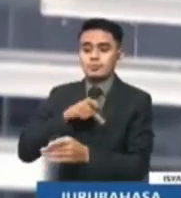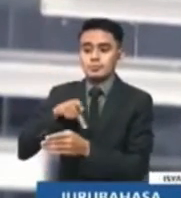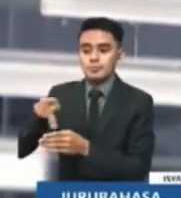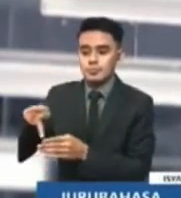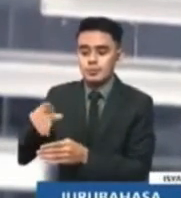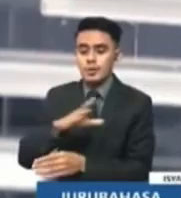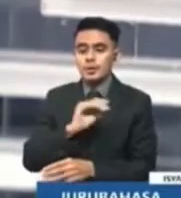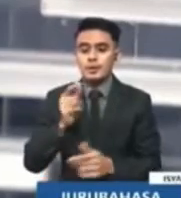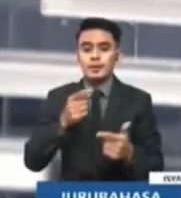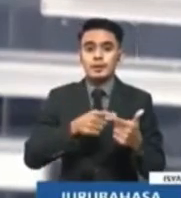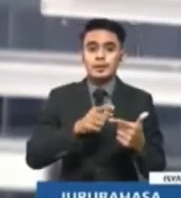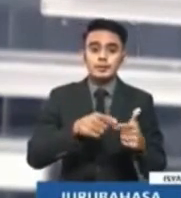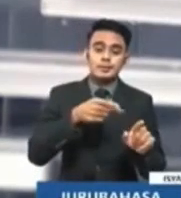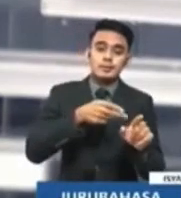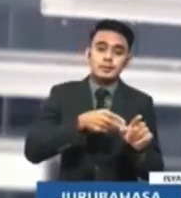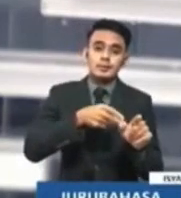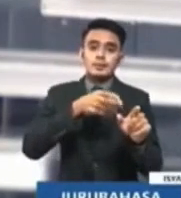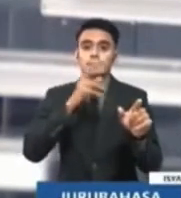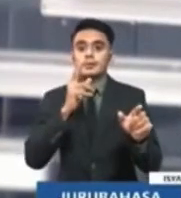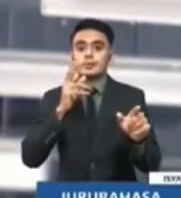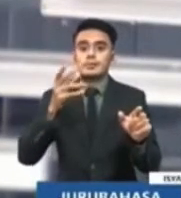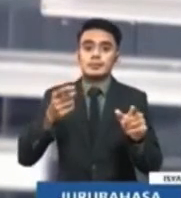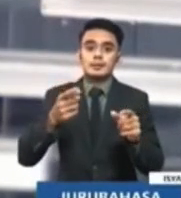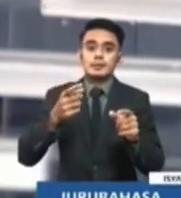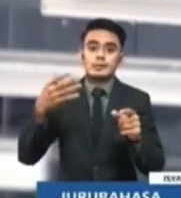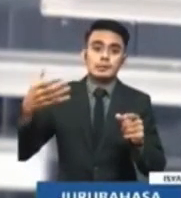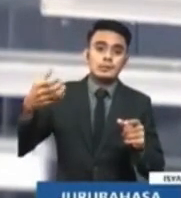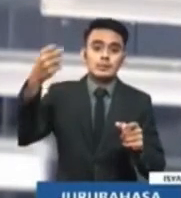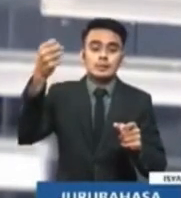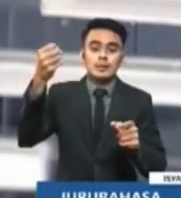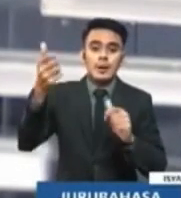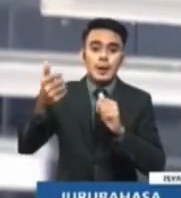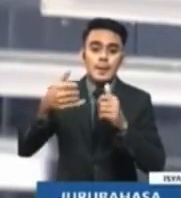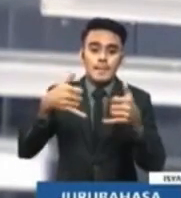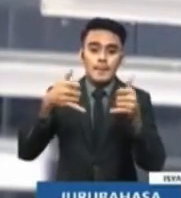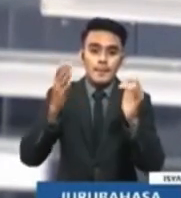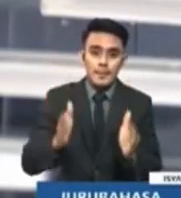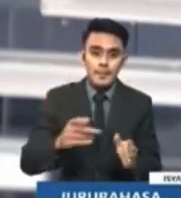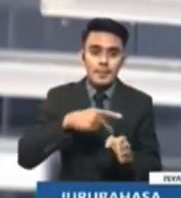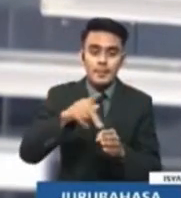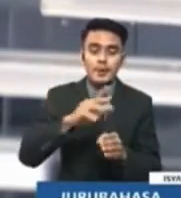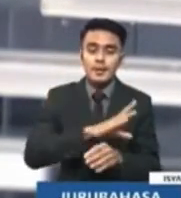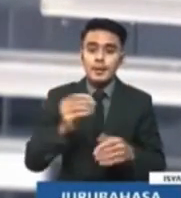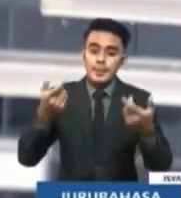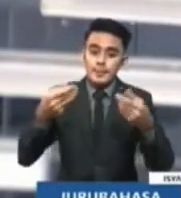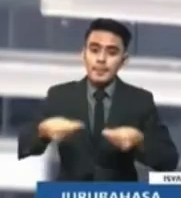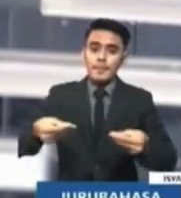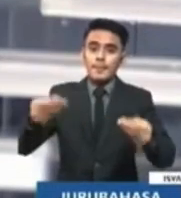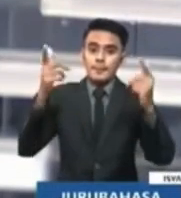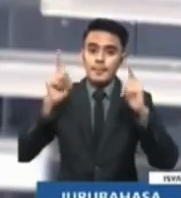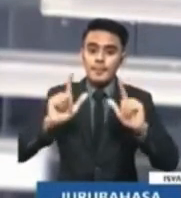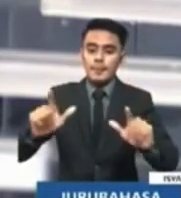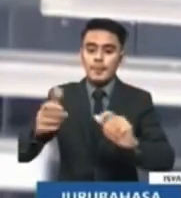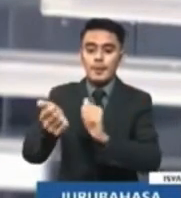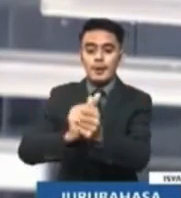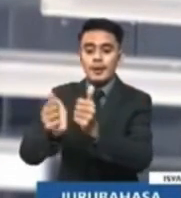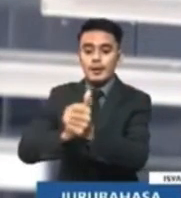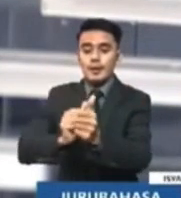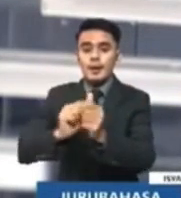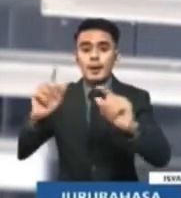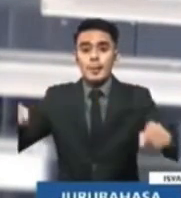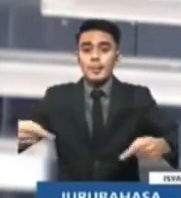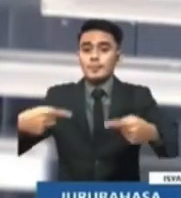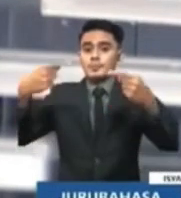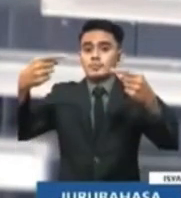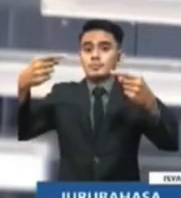profesional. Dua, menarik balik pengantungan pemain-pemain profesional. Dan tiga, memberi kebenaran untuk atlet-atlet bertanding